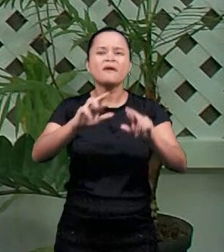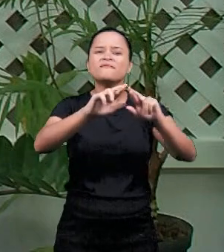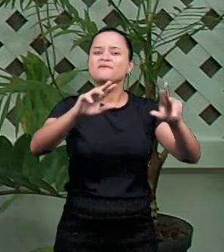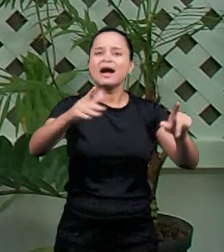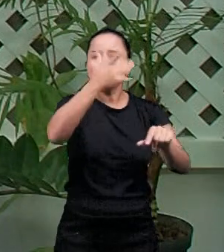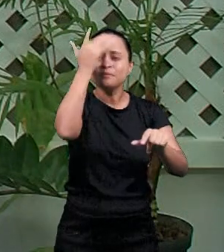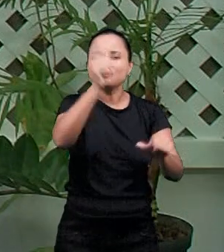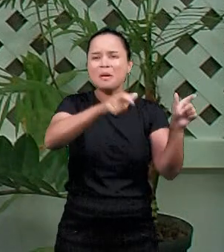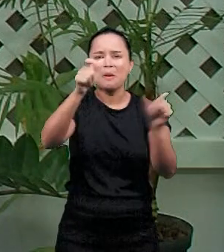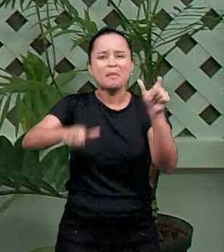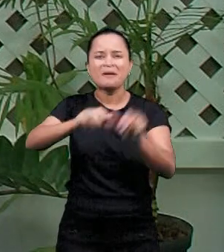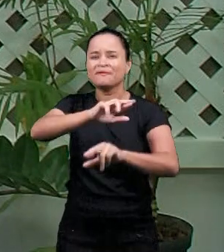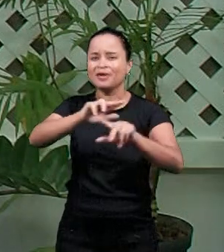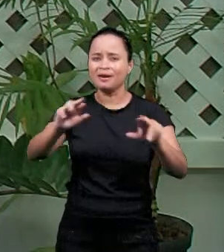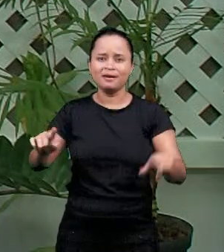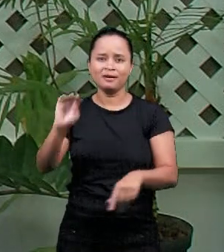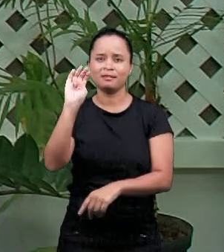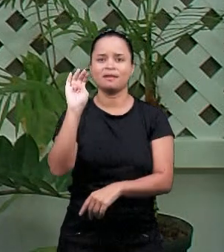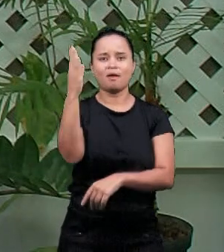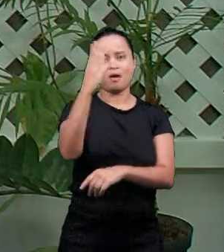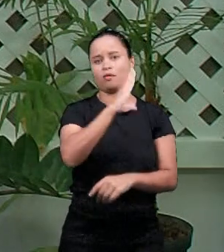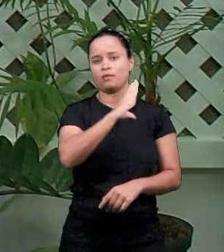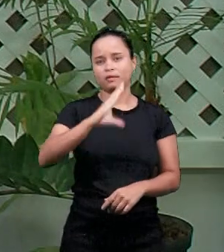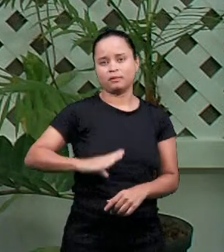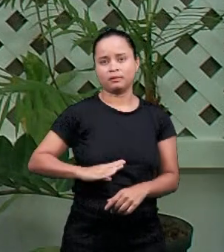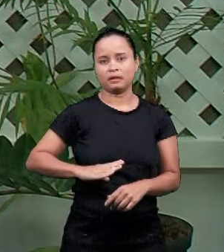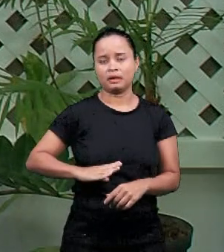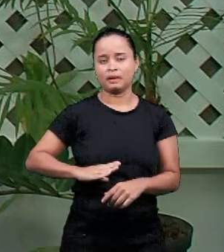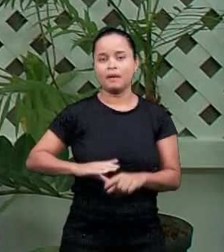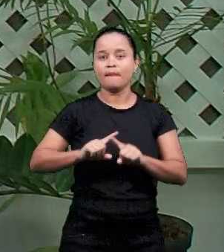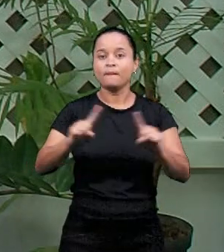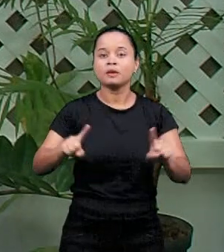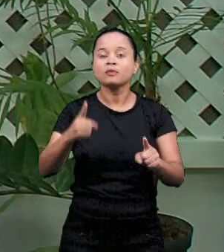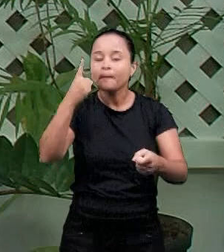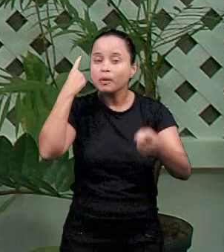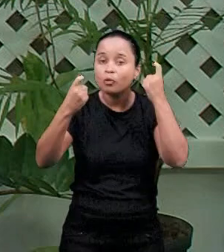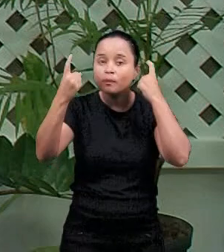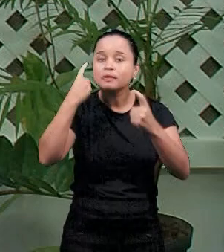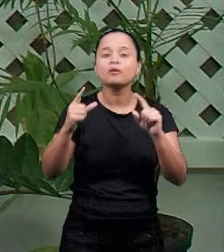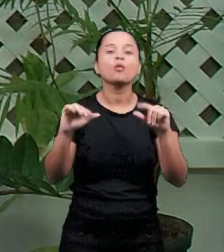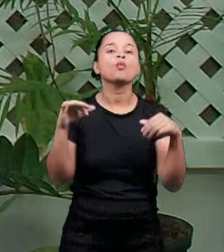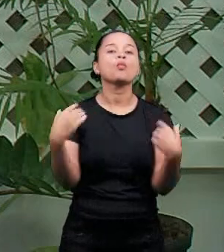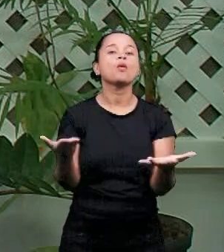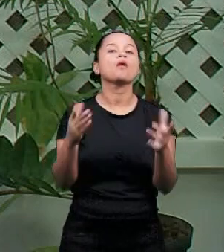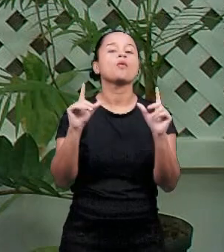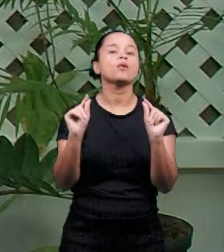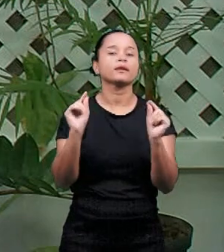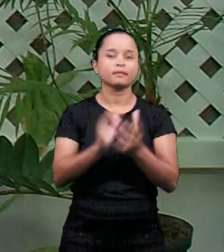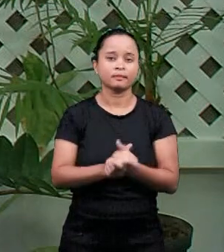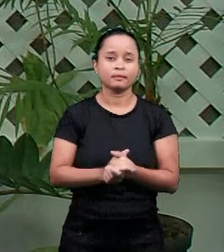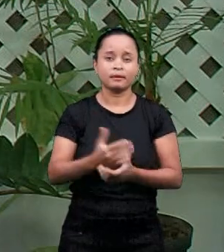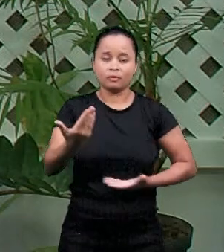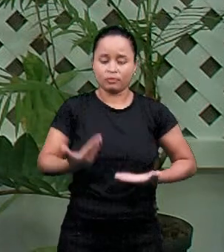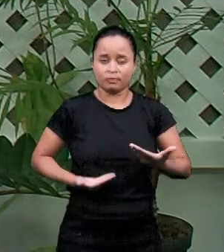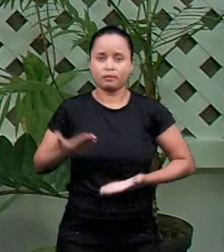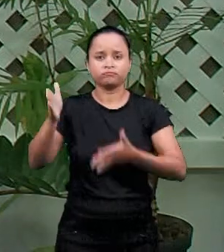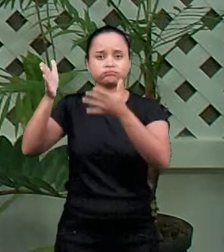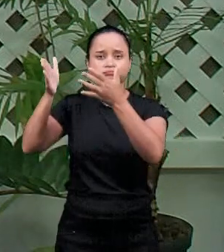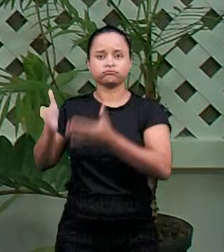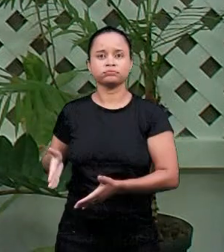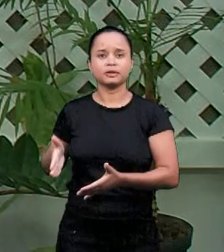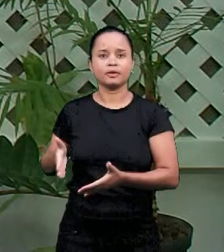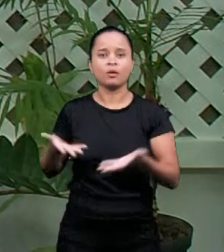dans la même situation. Quelle est notre préoccupation? Notre préoccupation, c'est que l'Église fidèle, à ce moment-là, de la